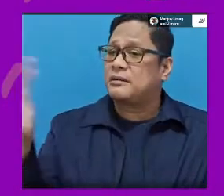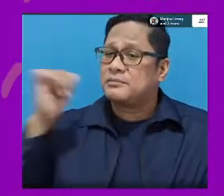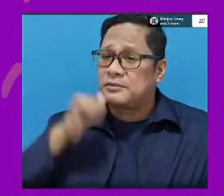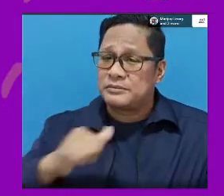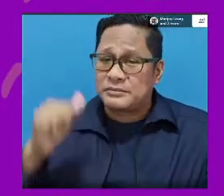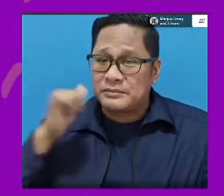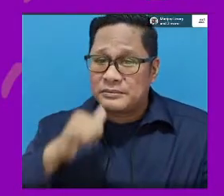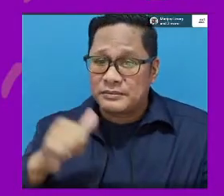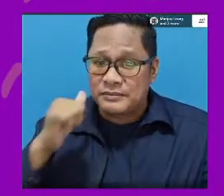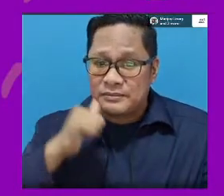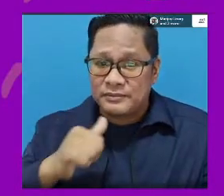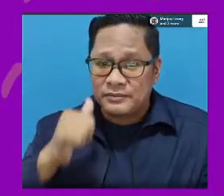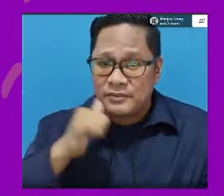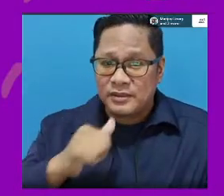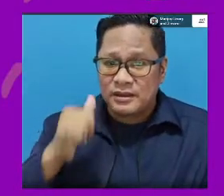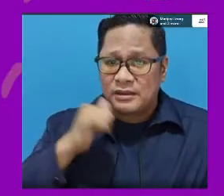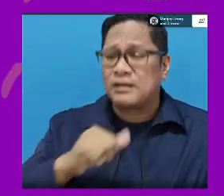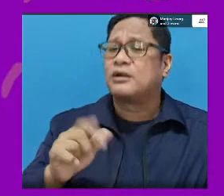nga may